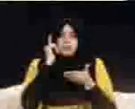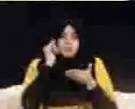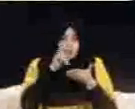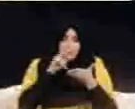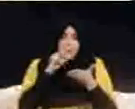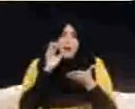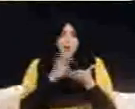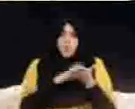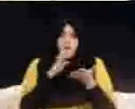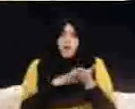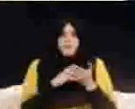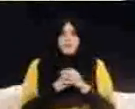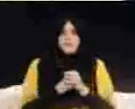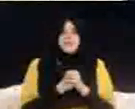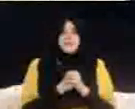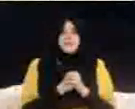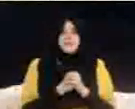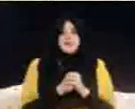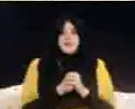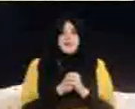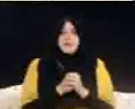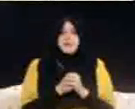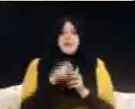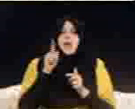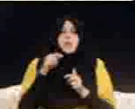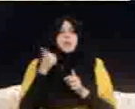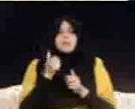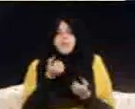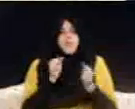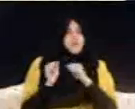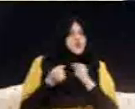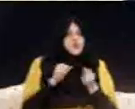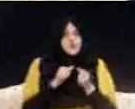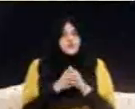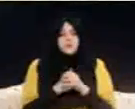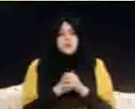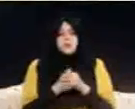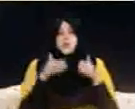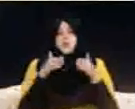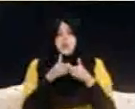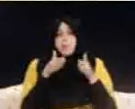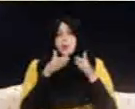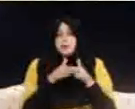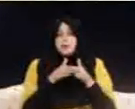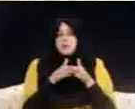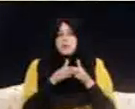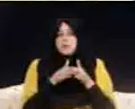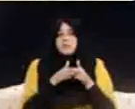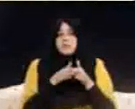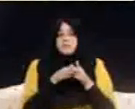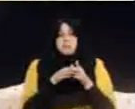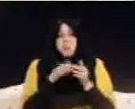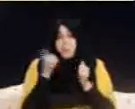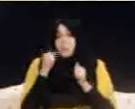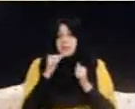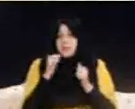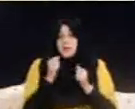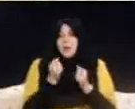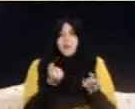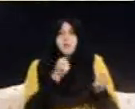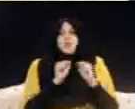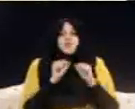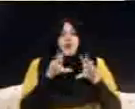فتتغير الوضعيات في الجلوس، تمد رجليها غير ذلك، فتسأل هل فيه حرج أو إثم، وكيف